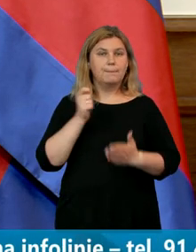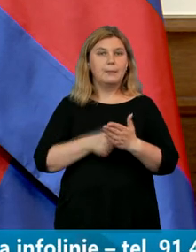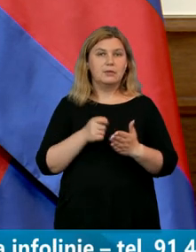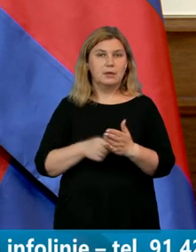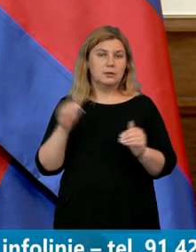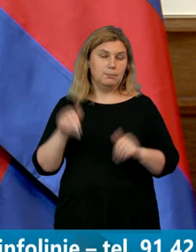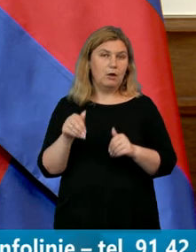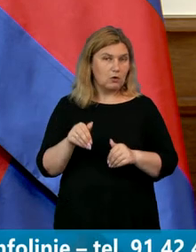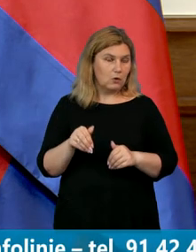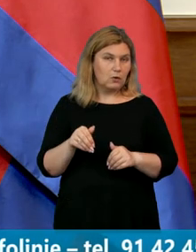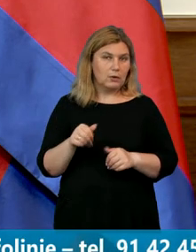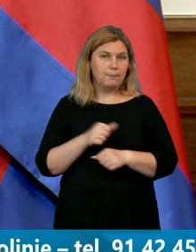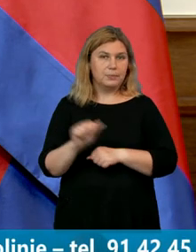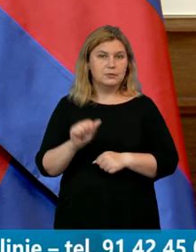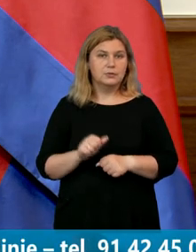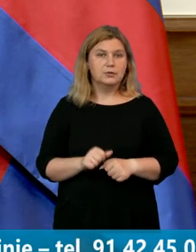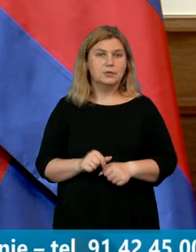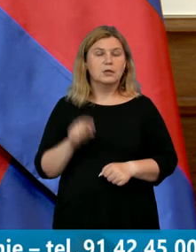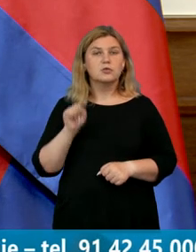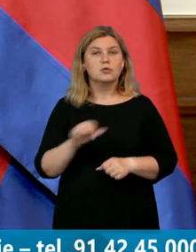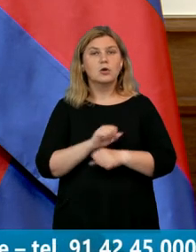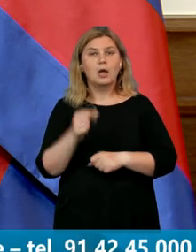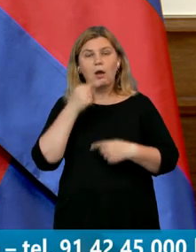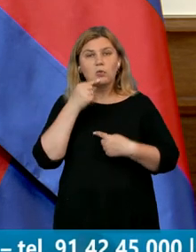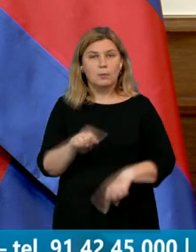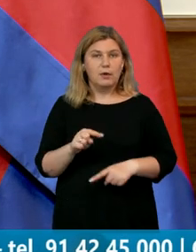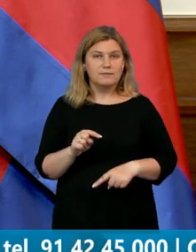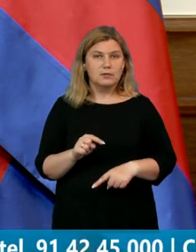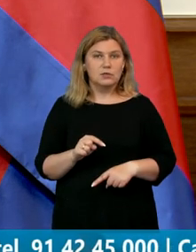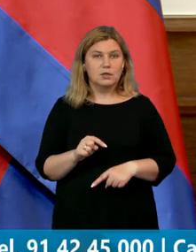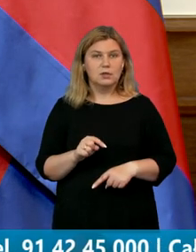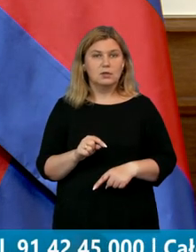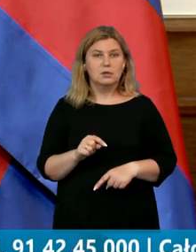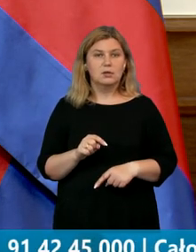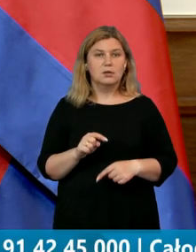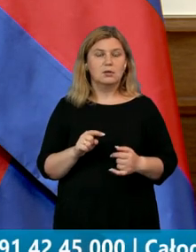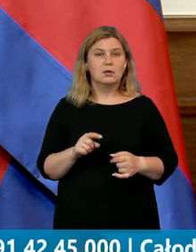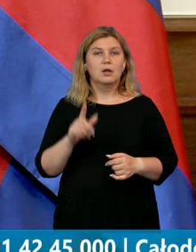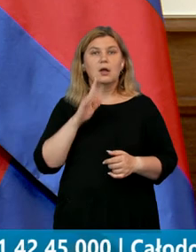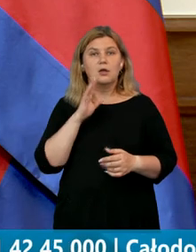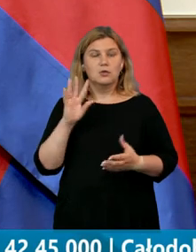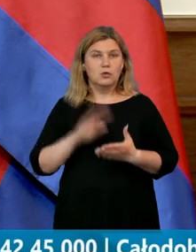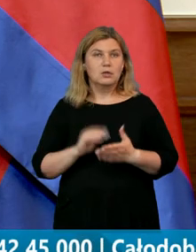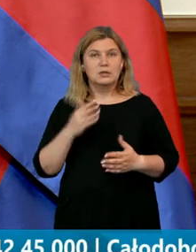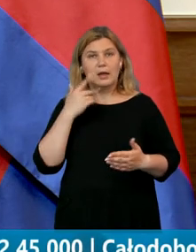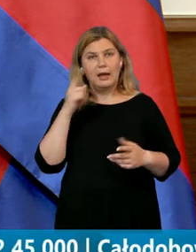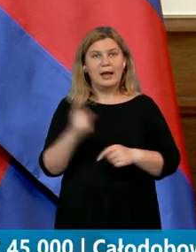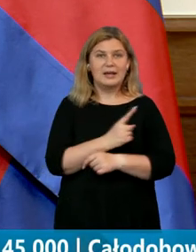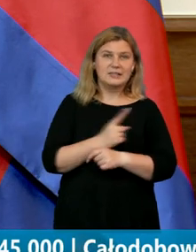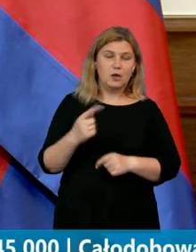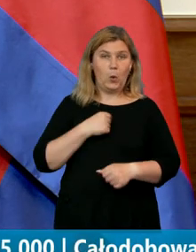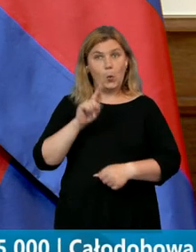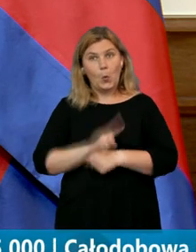się zdarzyć. No i to jest kwestia takiej odpowiedzialności i znowu szacowania ryzyka przez niektórych, tak,